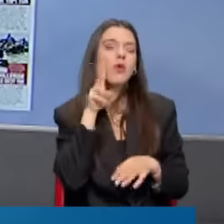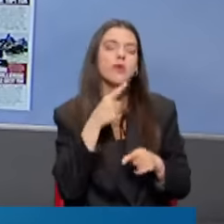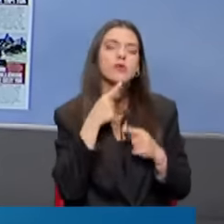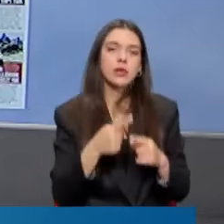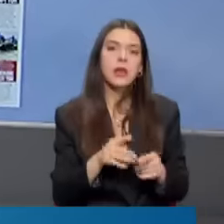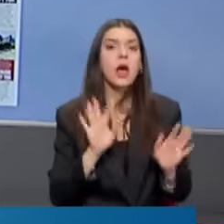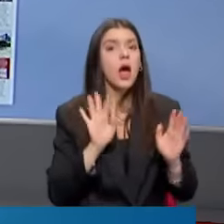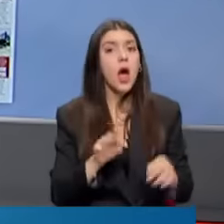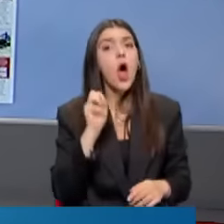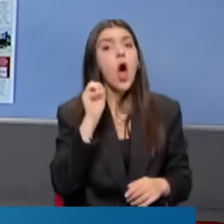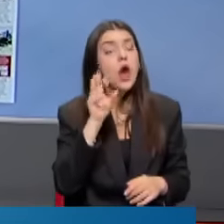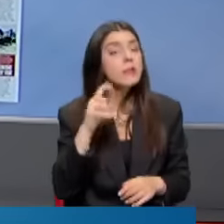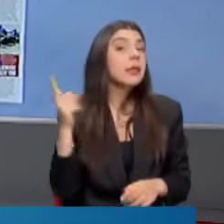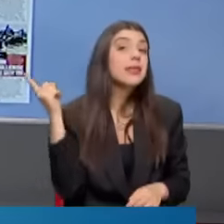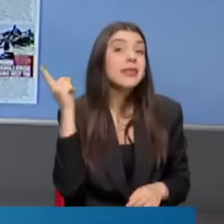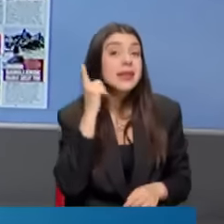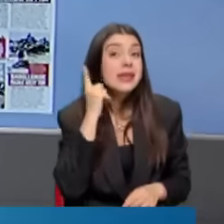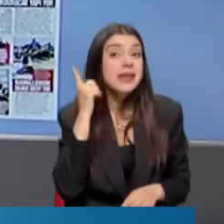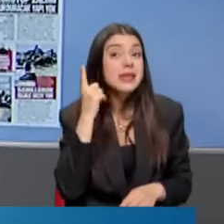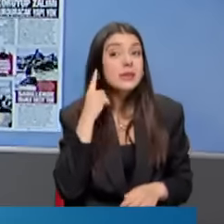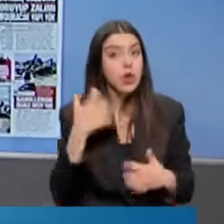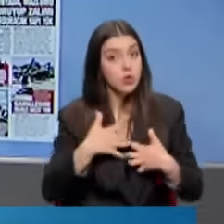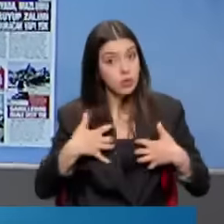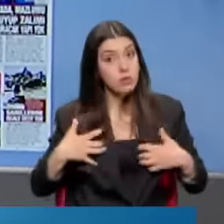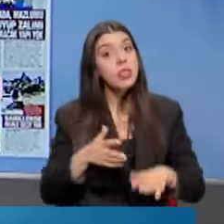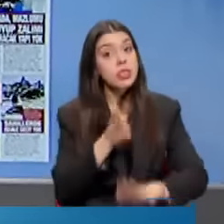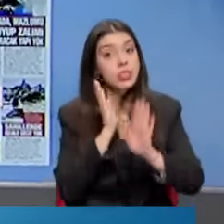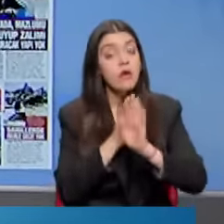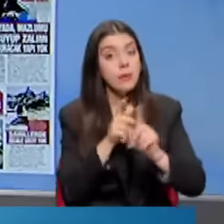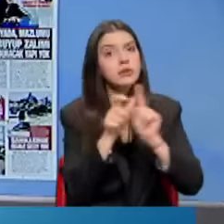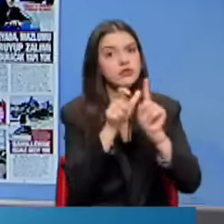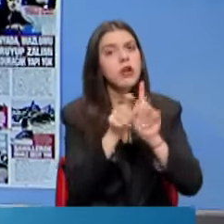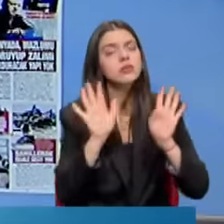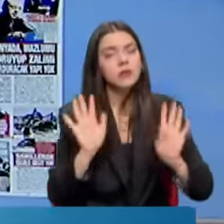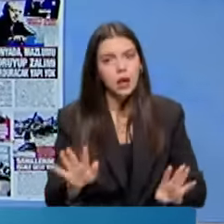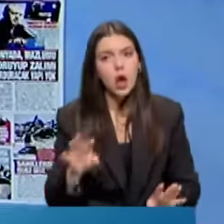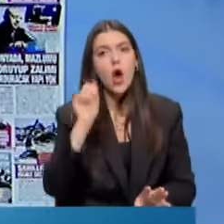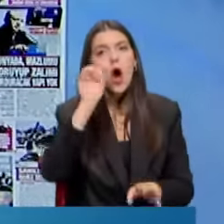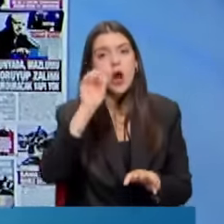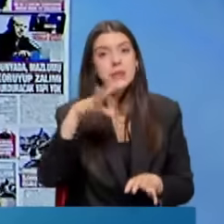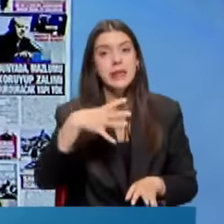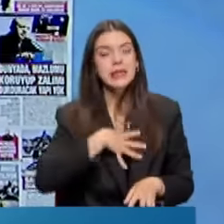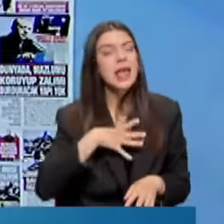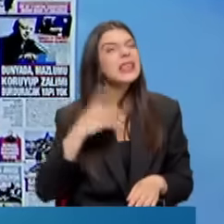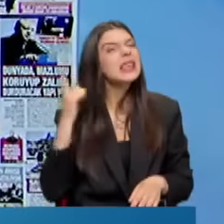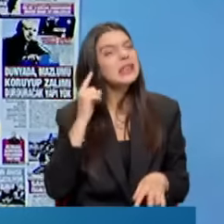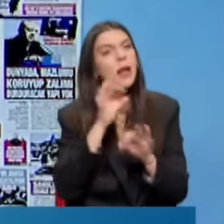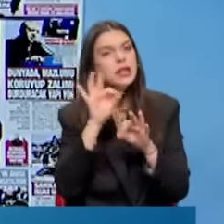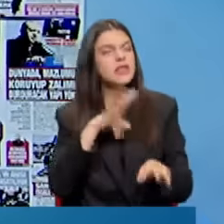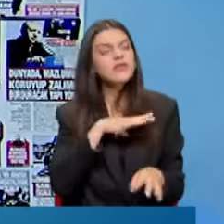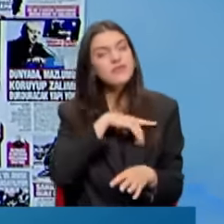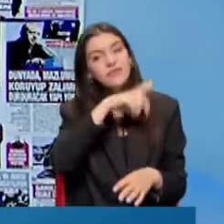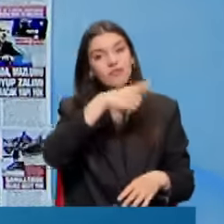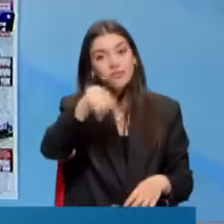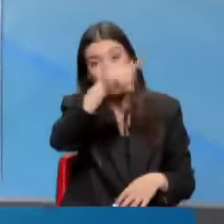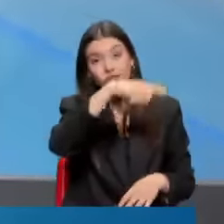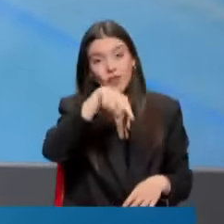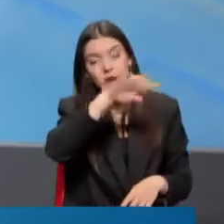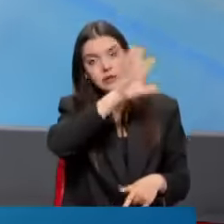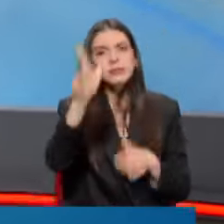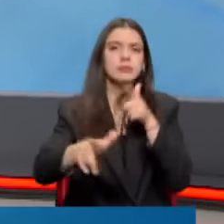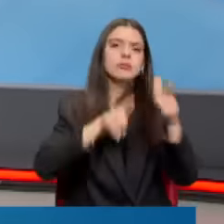Eğer öğretmenin itibarını savunmaya devam edeceksek öğretmenin kendi içindeki itibarsız varı için de olabildiğince yüksek